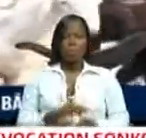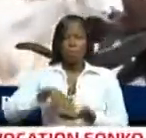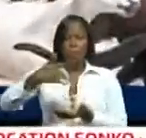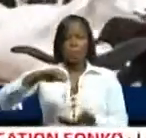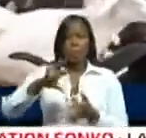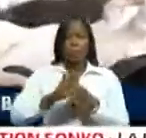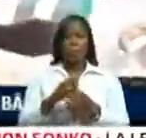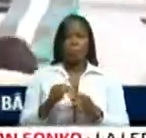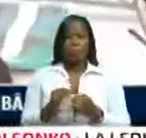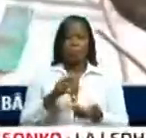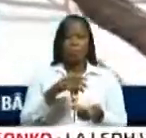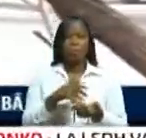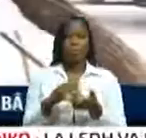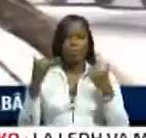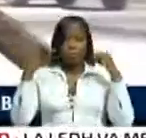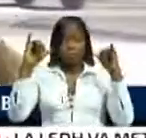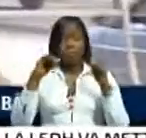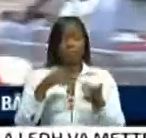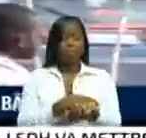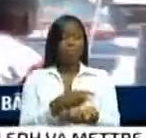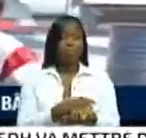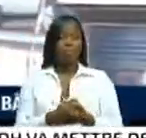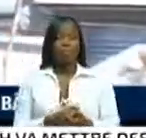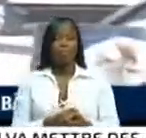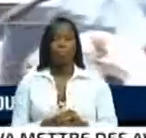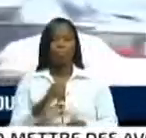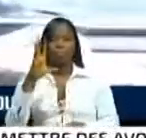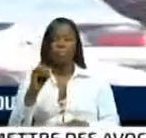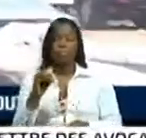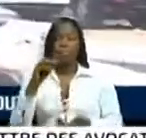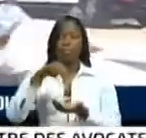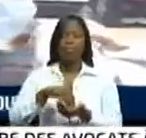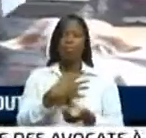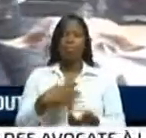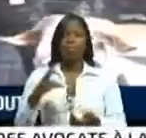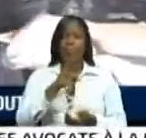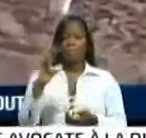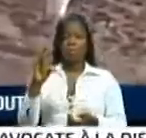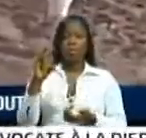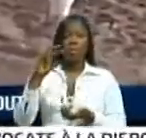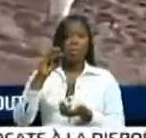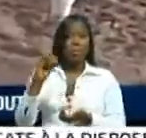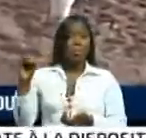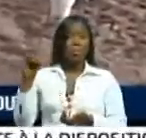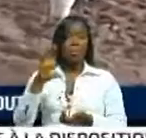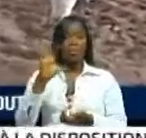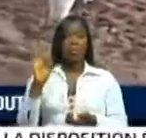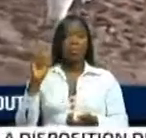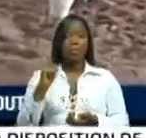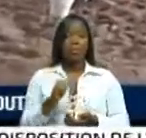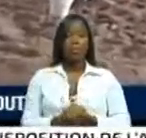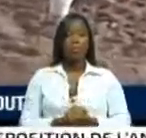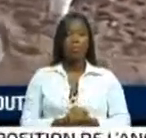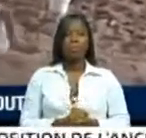moutons si on en croit six éleveurs le prix varie entre 50000 et 700 mille francs cfa voire plus ils soutiennent même